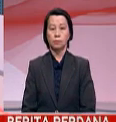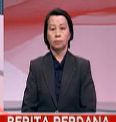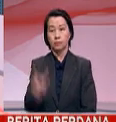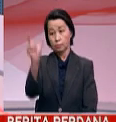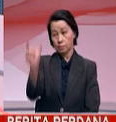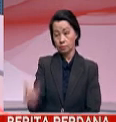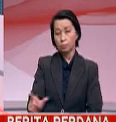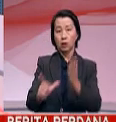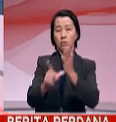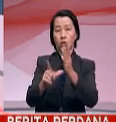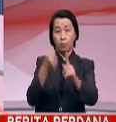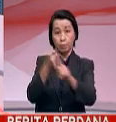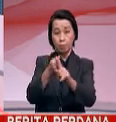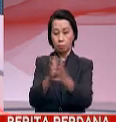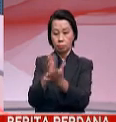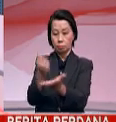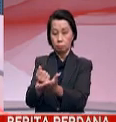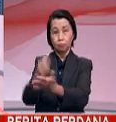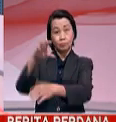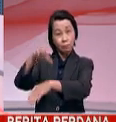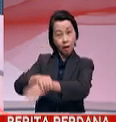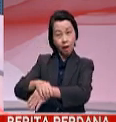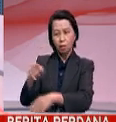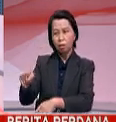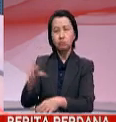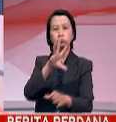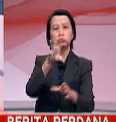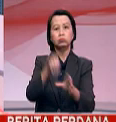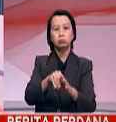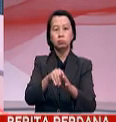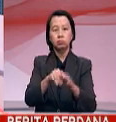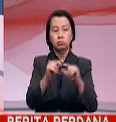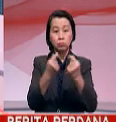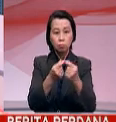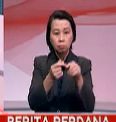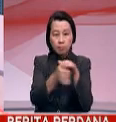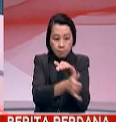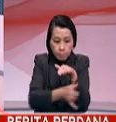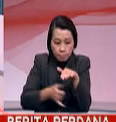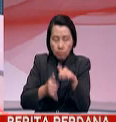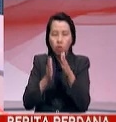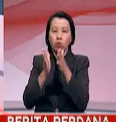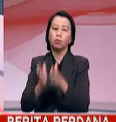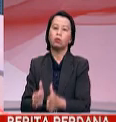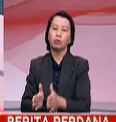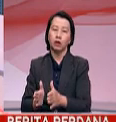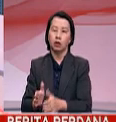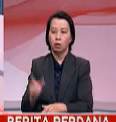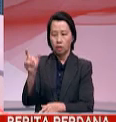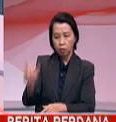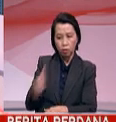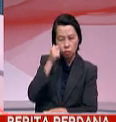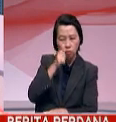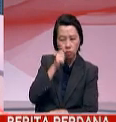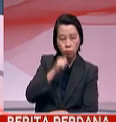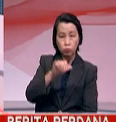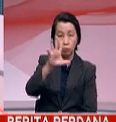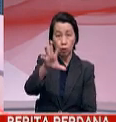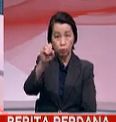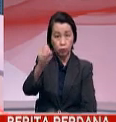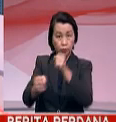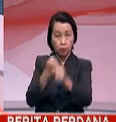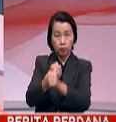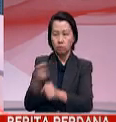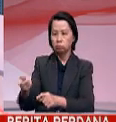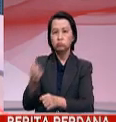Seorang penolong pengarah imigresen ditahan selepas terbabit dalam sindiket penyeludupan migran. Suspek wanita berusia 50 tahun